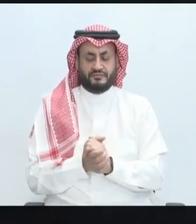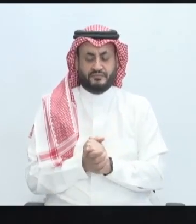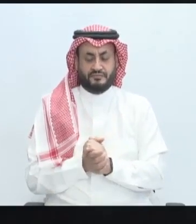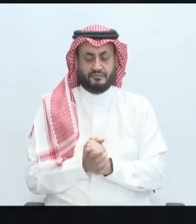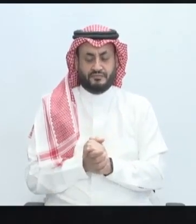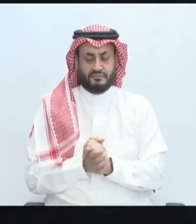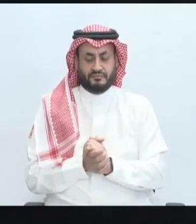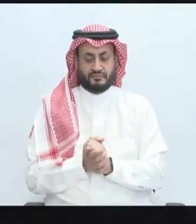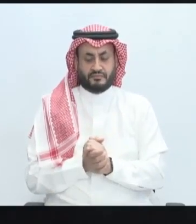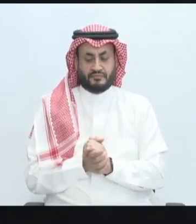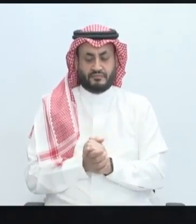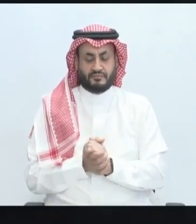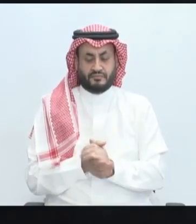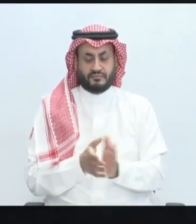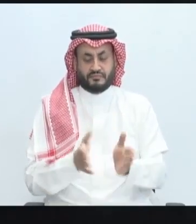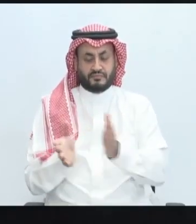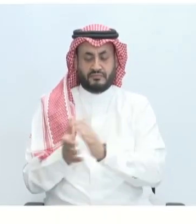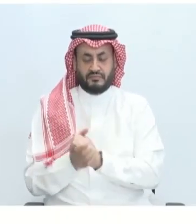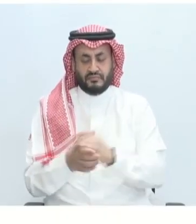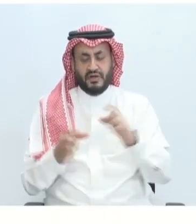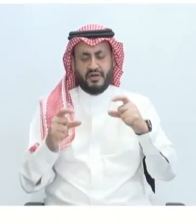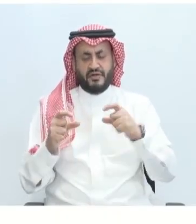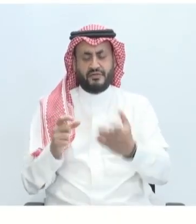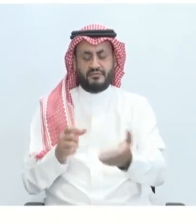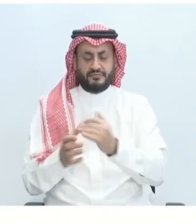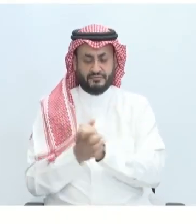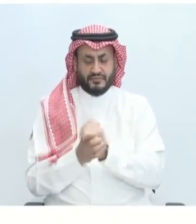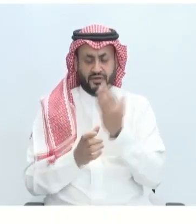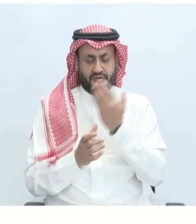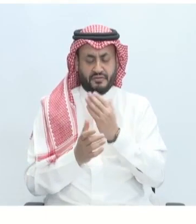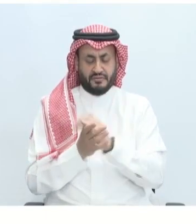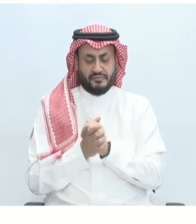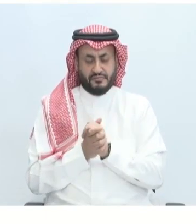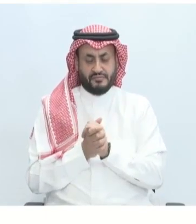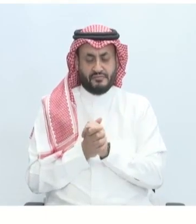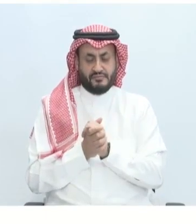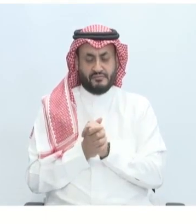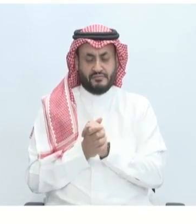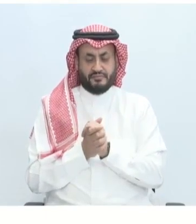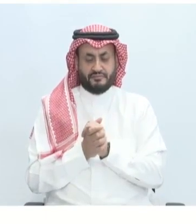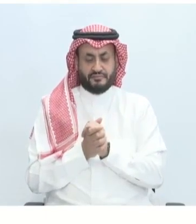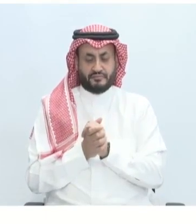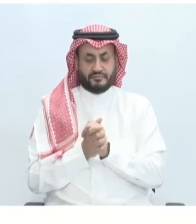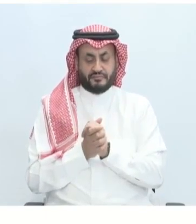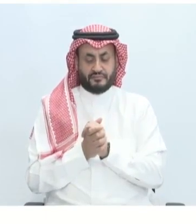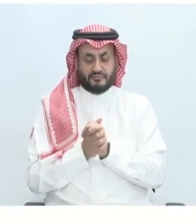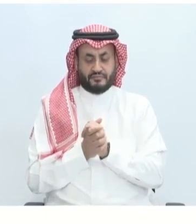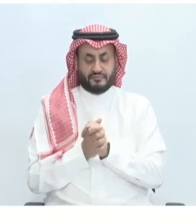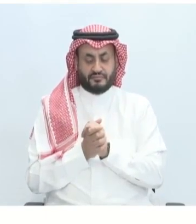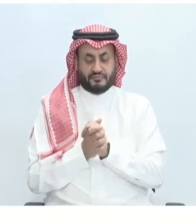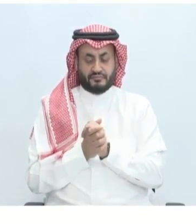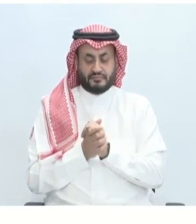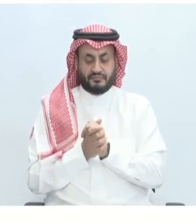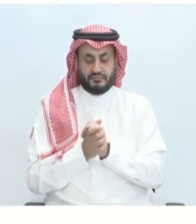بهذا الامر ثم جاءت الايه الاخرى انما اموالكم واولادكم فتنه والله عنده اجر عظيم انما